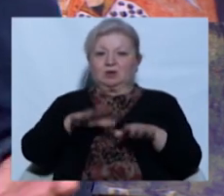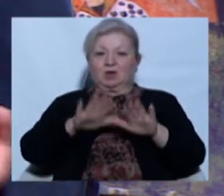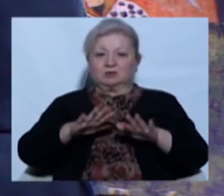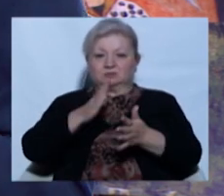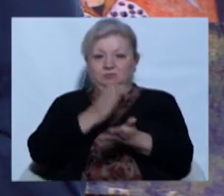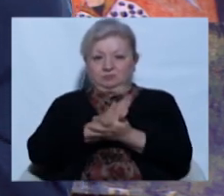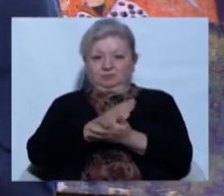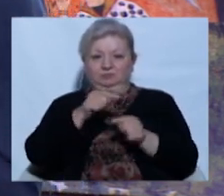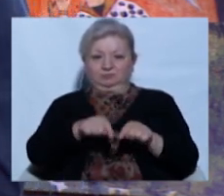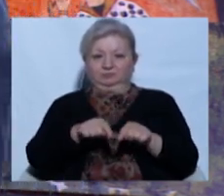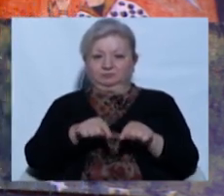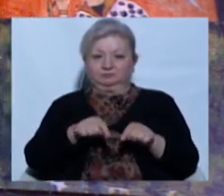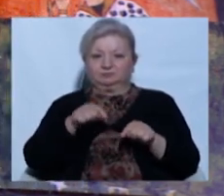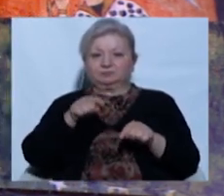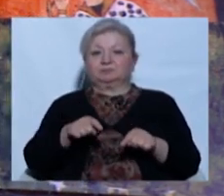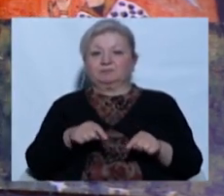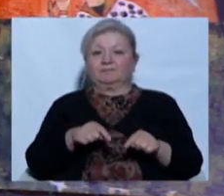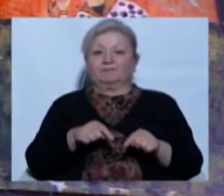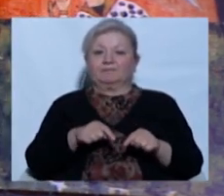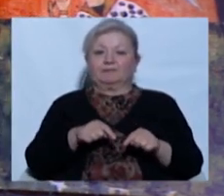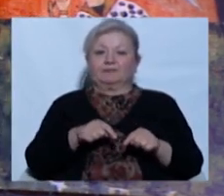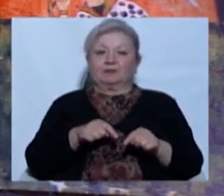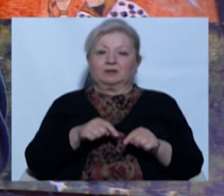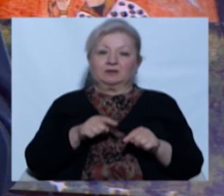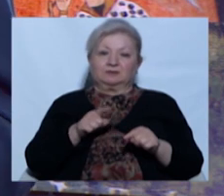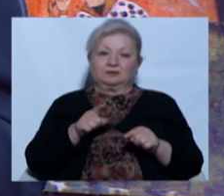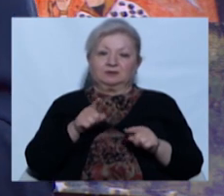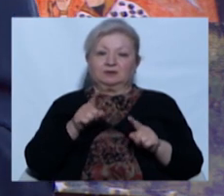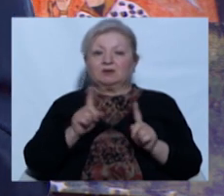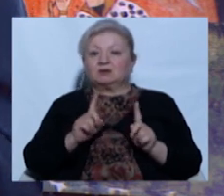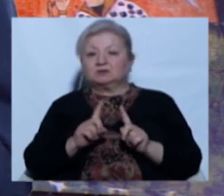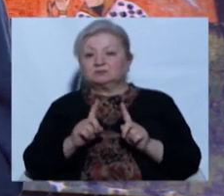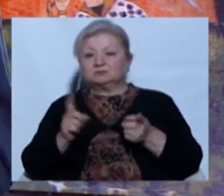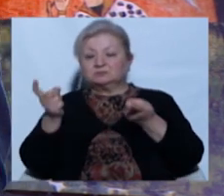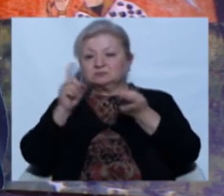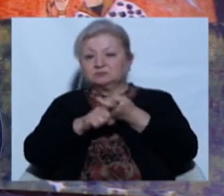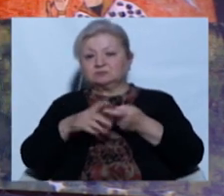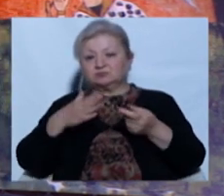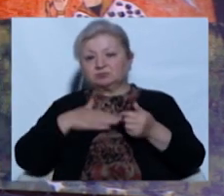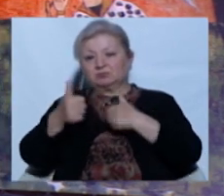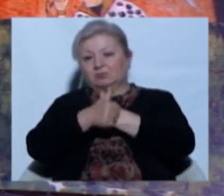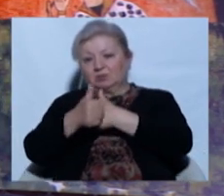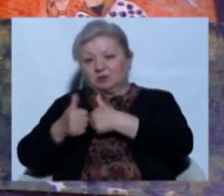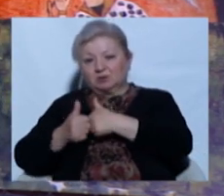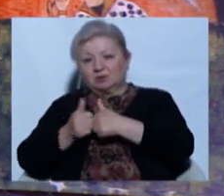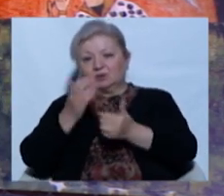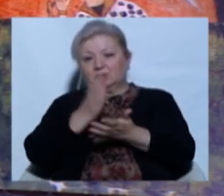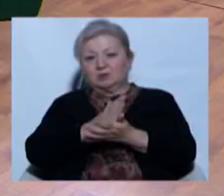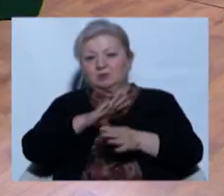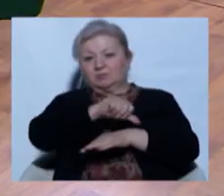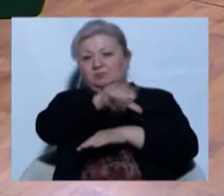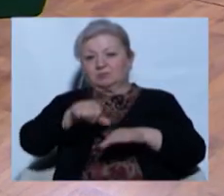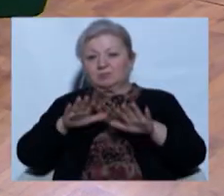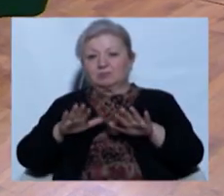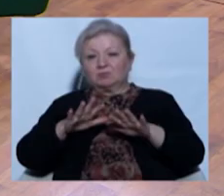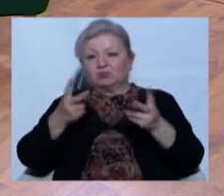კავკასიაში და მათ შორის საქართველოში. რაც შეეხება ჩვენს მეზობლებს, იმიტომ რომ მდებარეობასთან ერთად ჩვენ